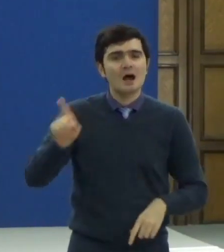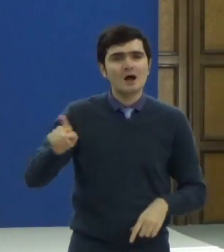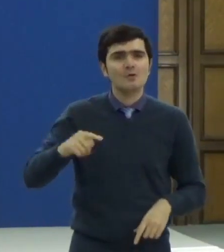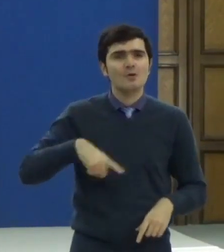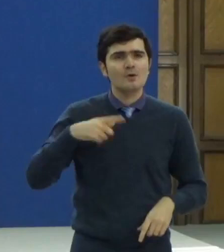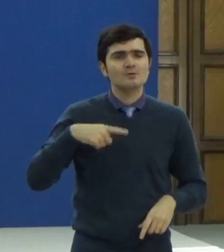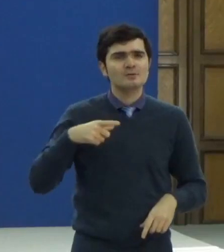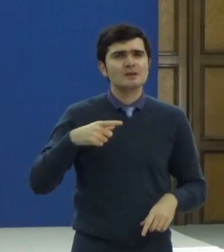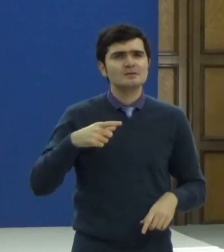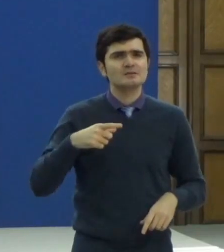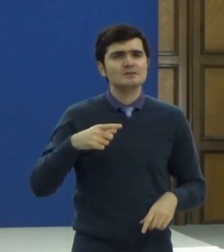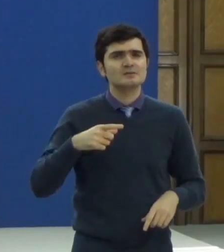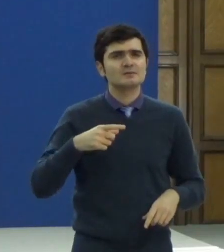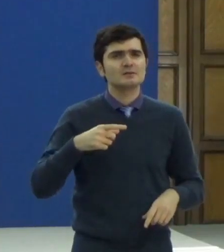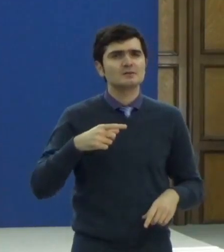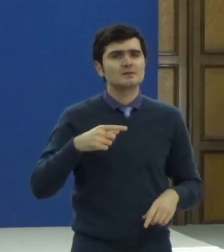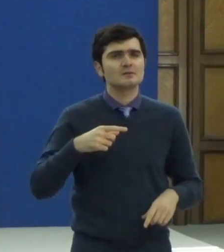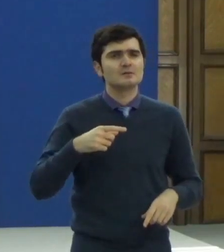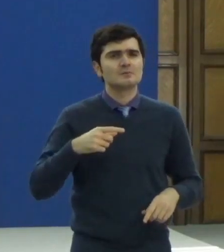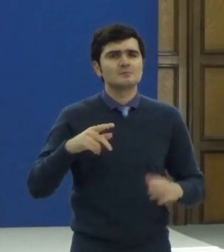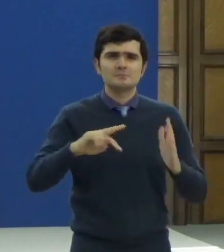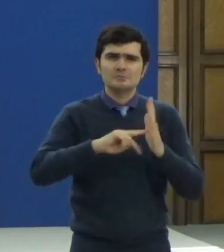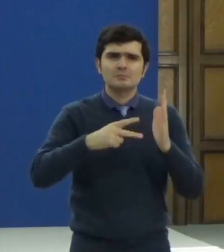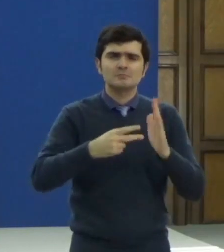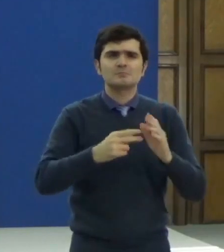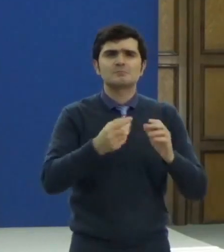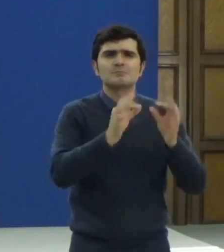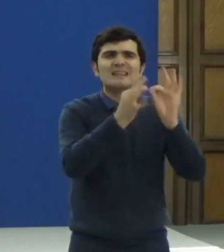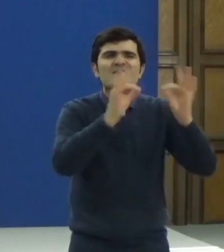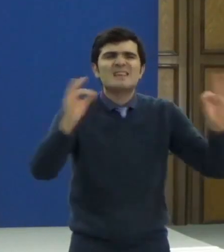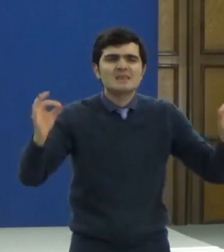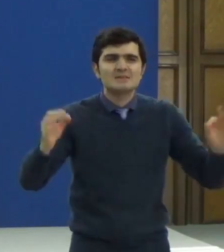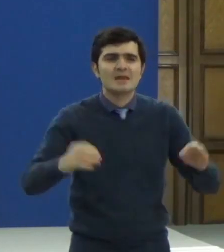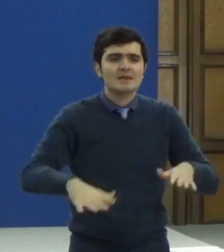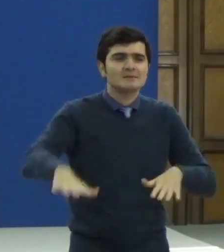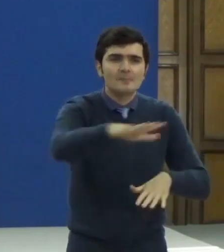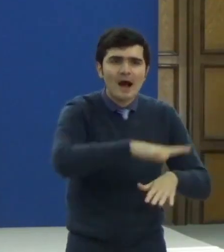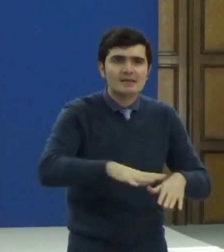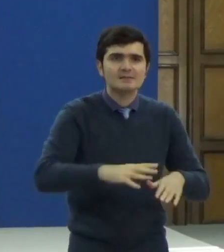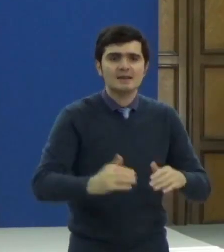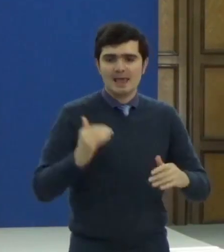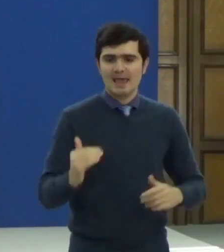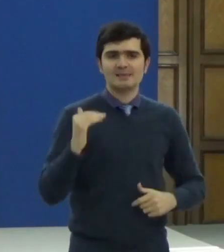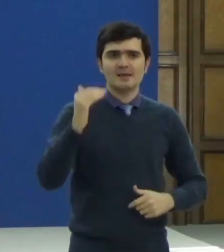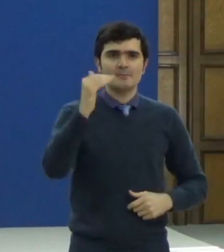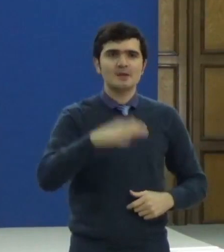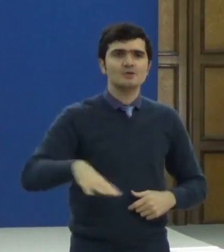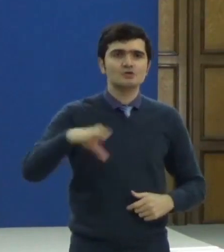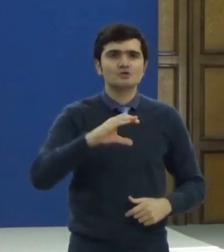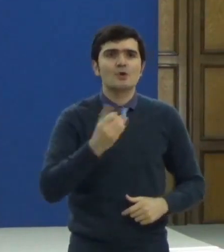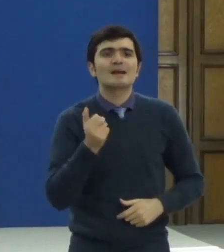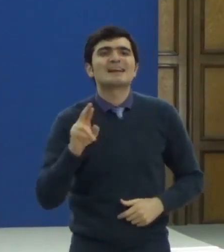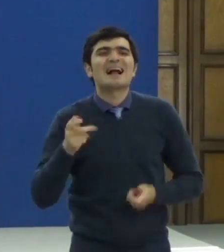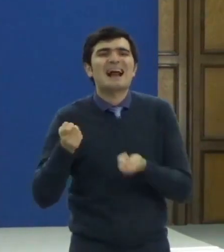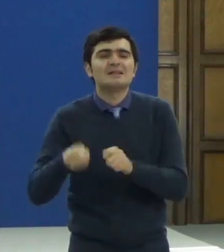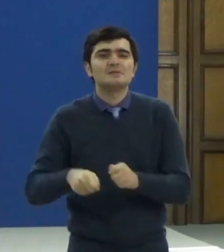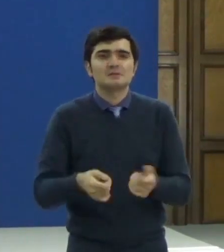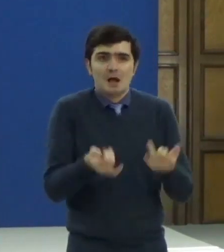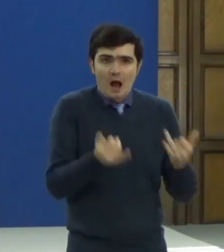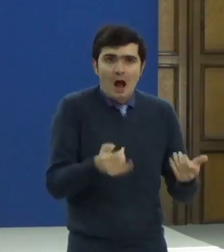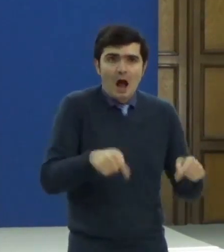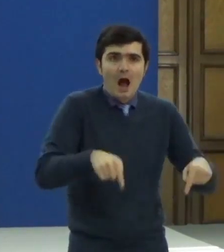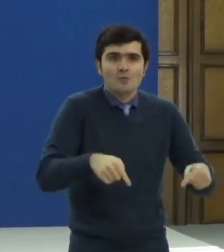definite spațiile, etapele și zonele de carantinare. Astăzi, acum, România